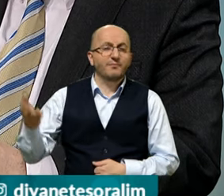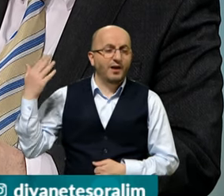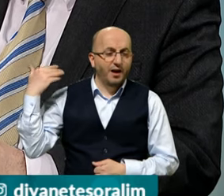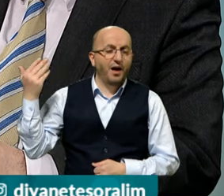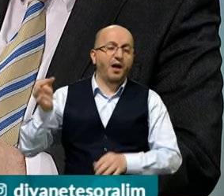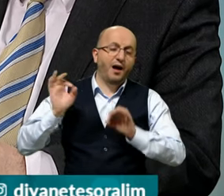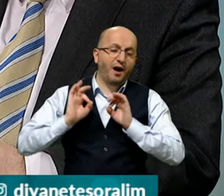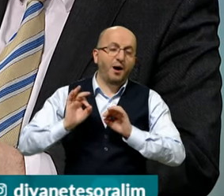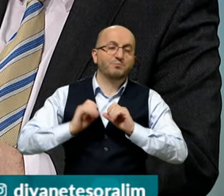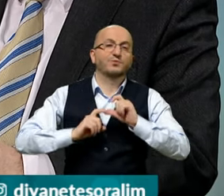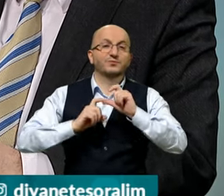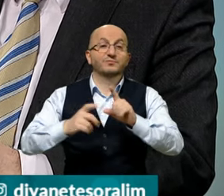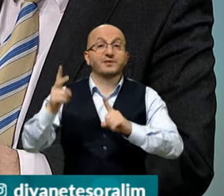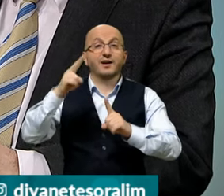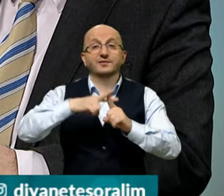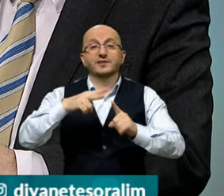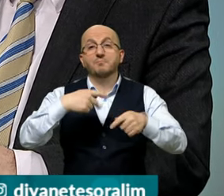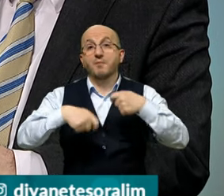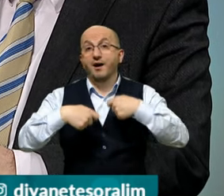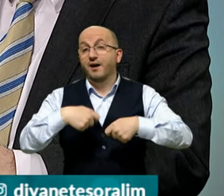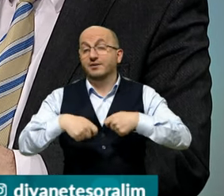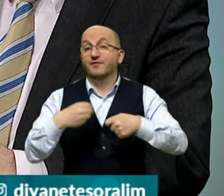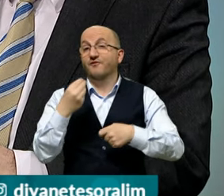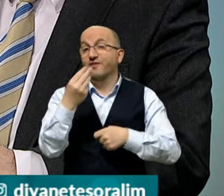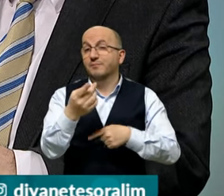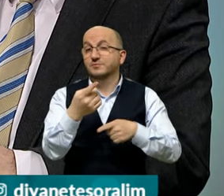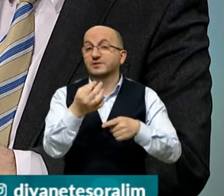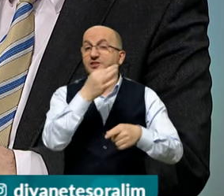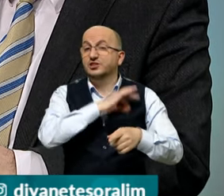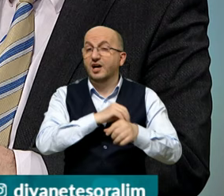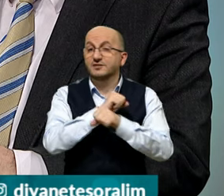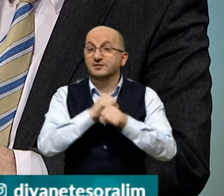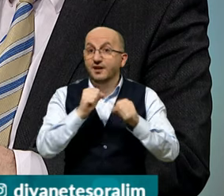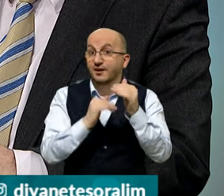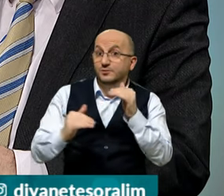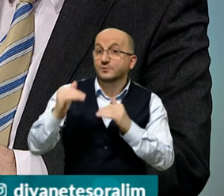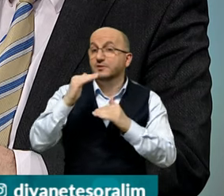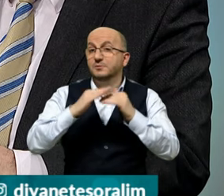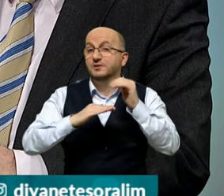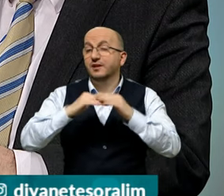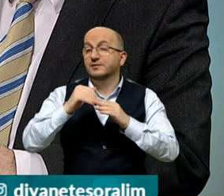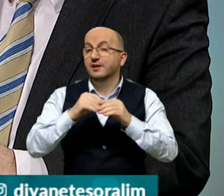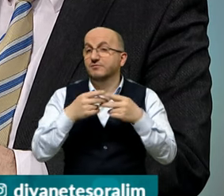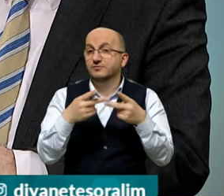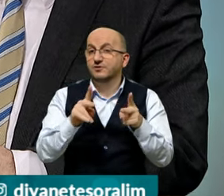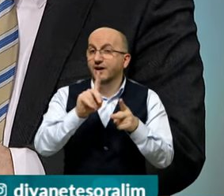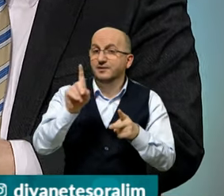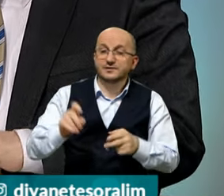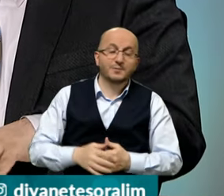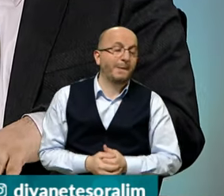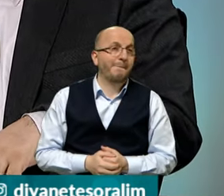da sıkça sorulan bir soru Katılım bankalarının vermiş olduğu bu kâr-zarar üzerine bina edilen bu sistem caiz mi